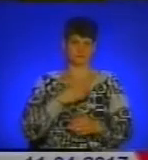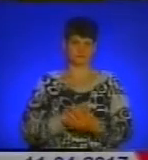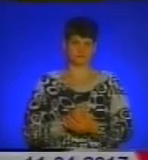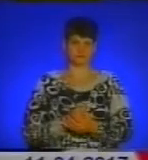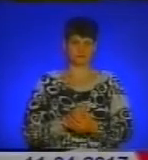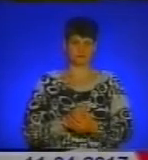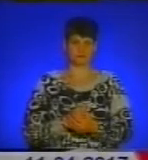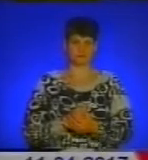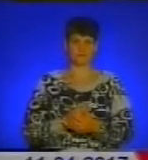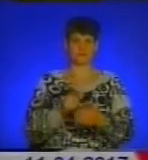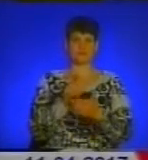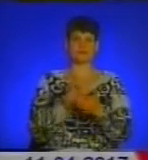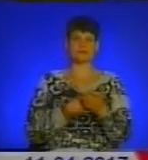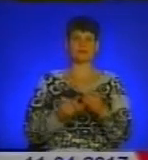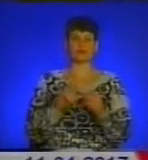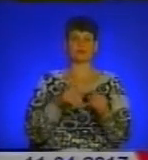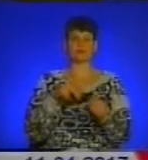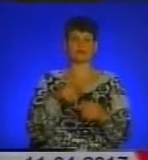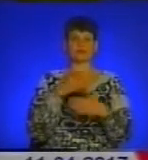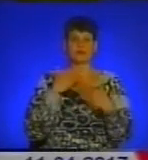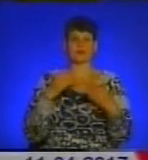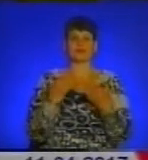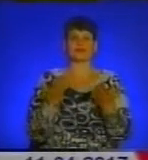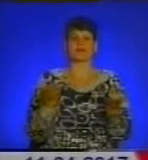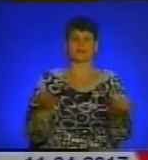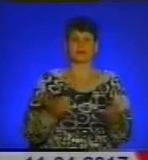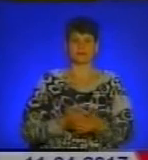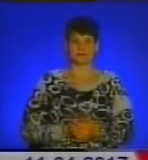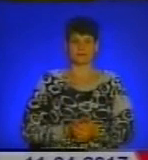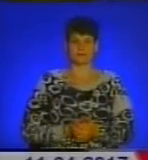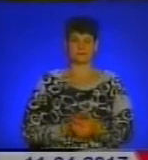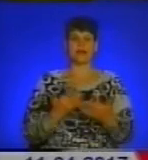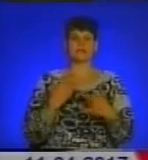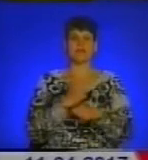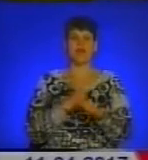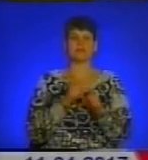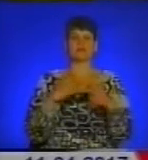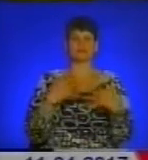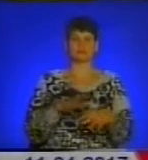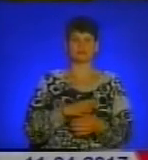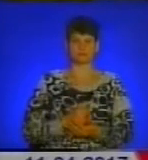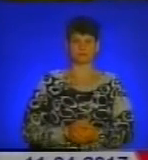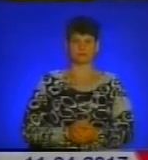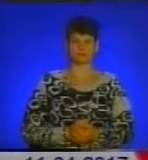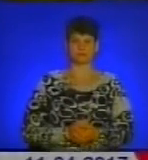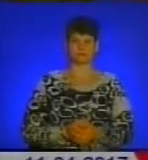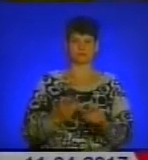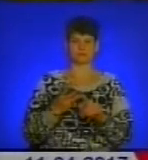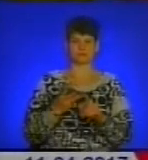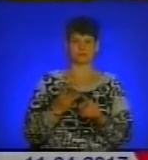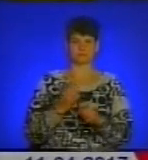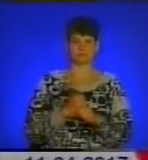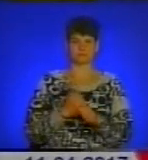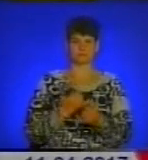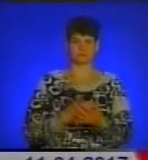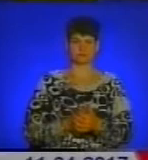от дали ті рецепти. І куди не підеш, їх нема ніде. А скільки аптек ви вже обійшли? Третє.